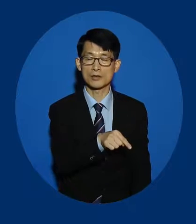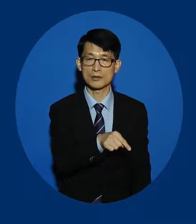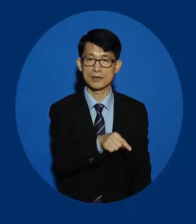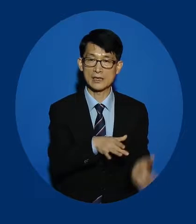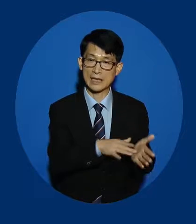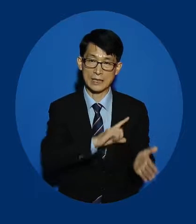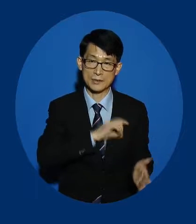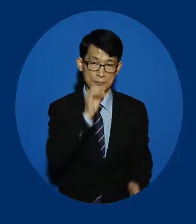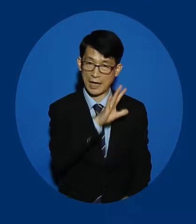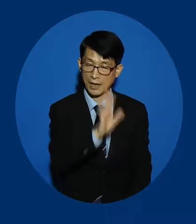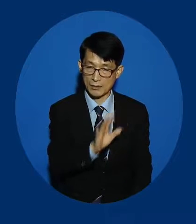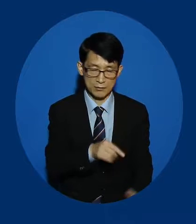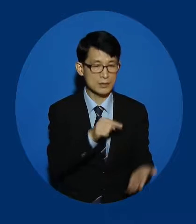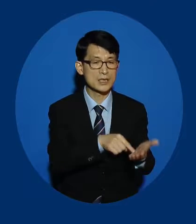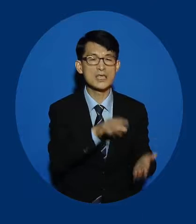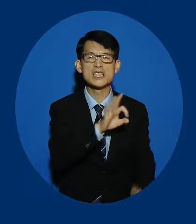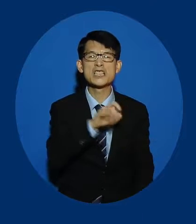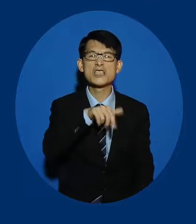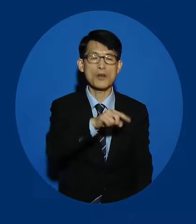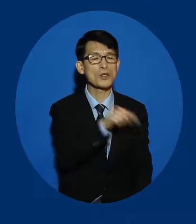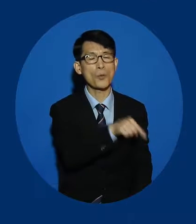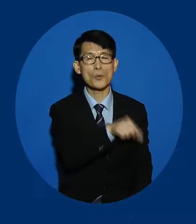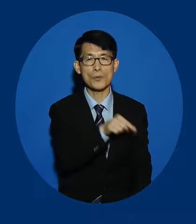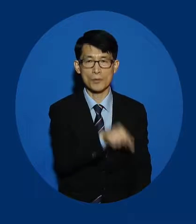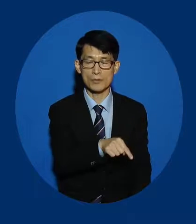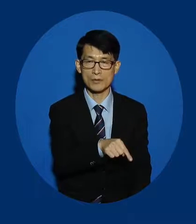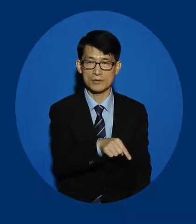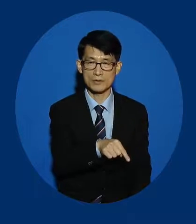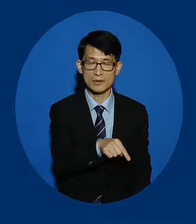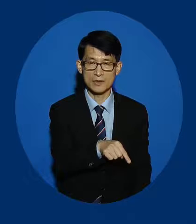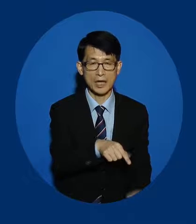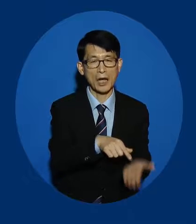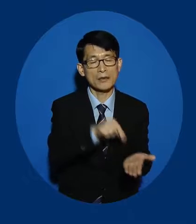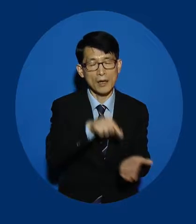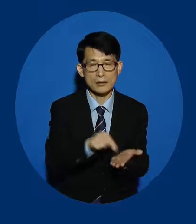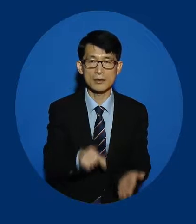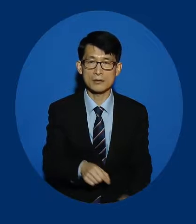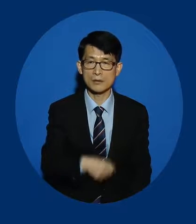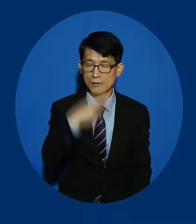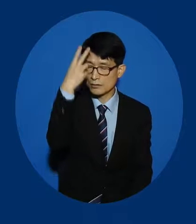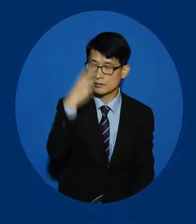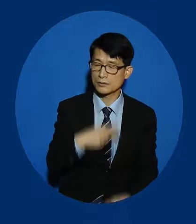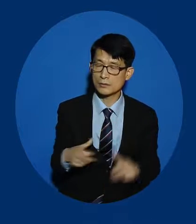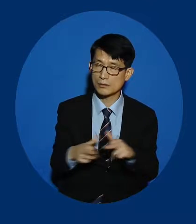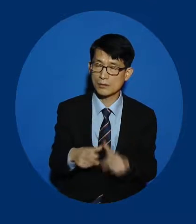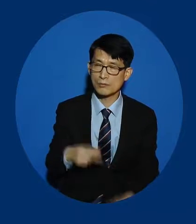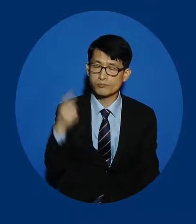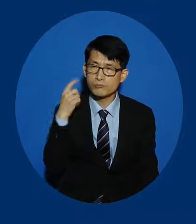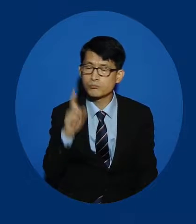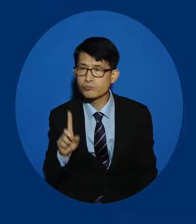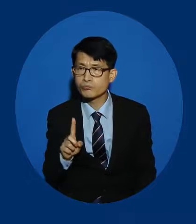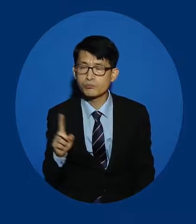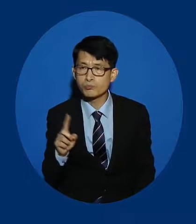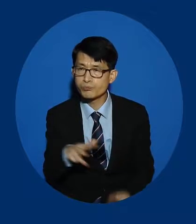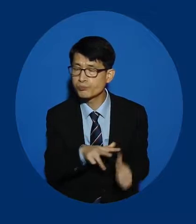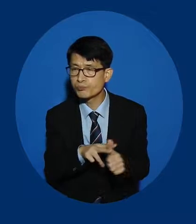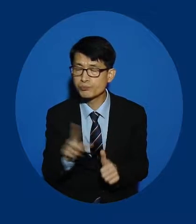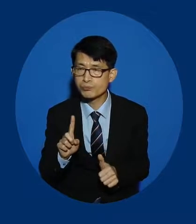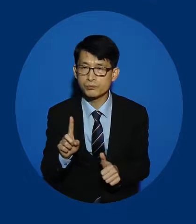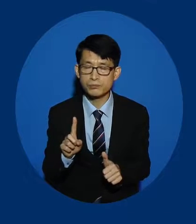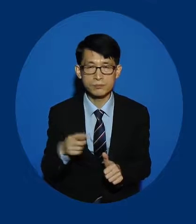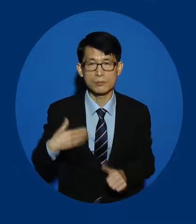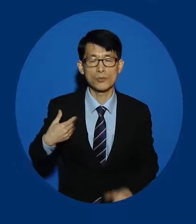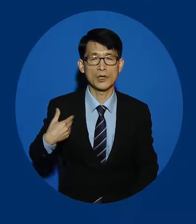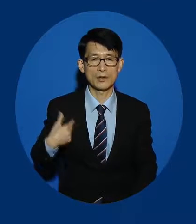먹으면 돼요. 아니면 요런 형태요라고 시각장애인의 특성을 전혀 모르는 상태에서 좀 무지한 거죠.